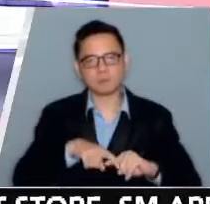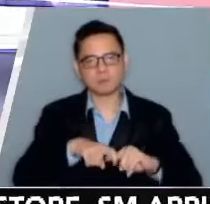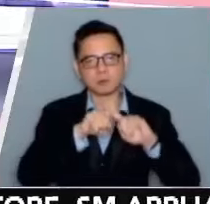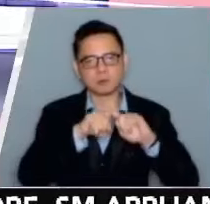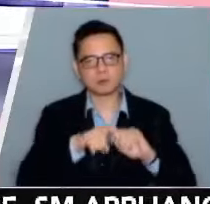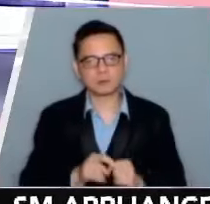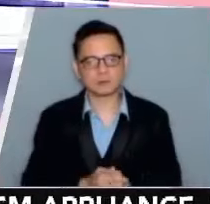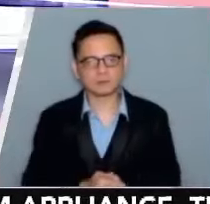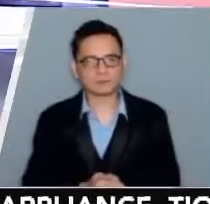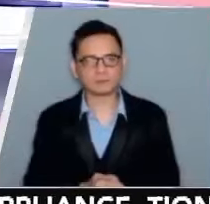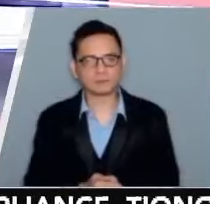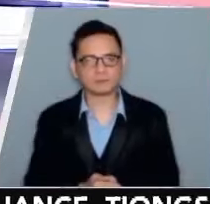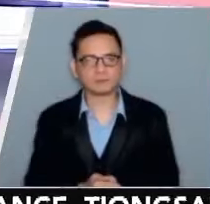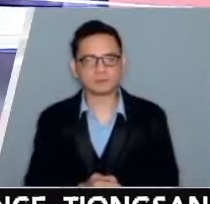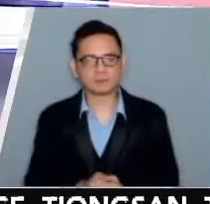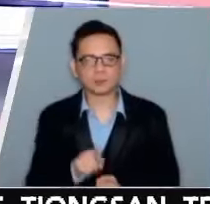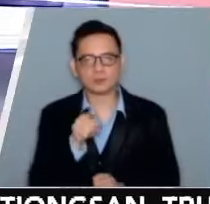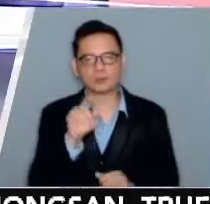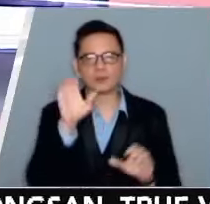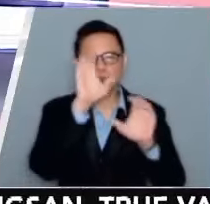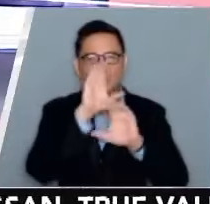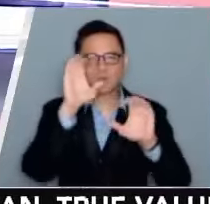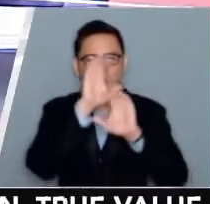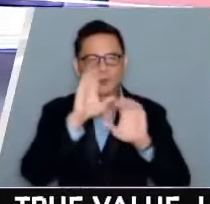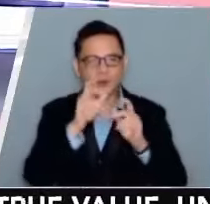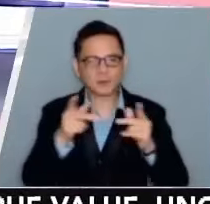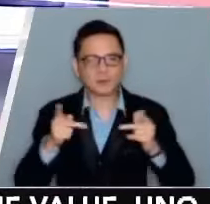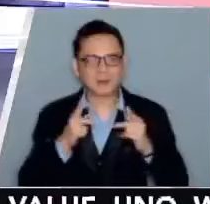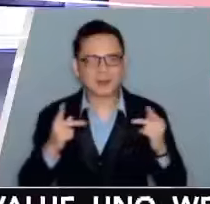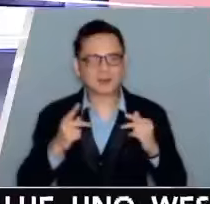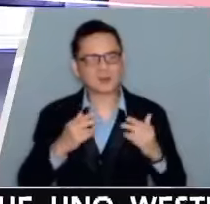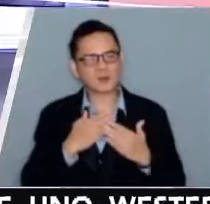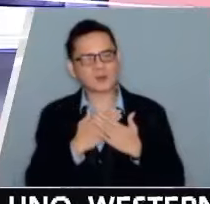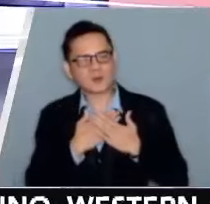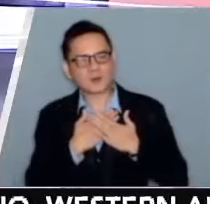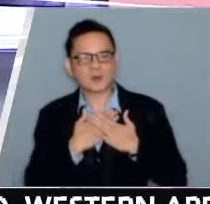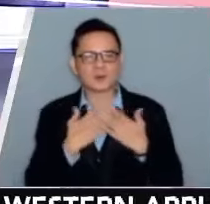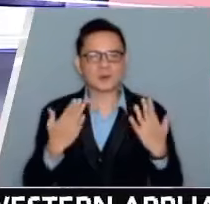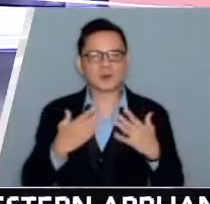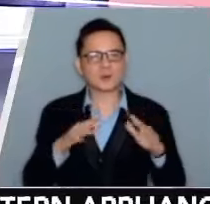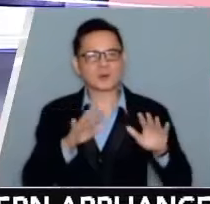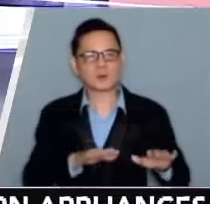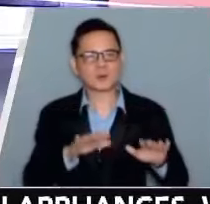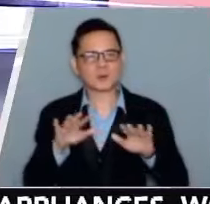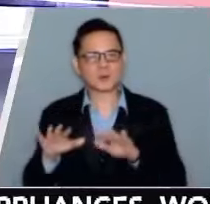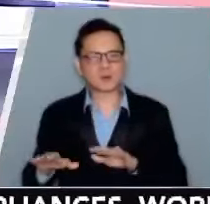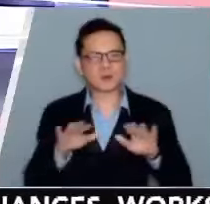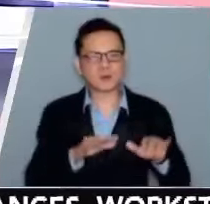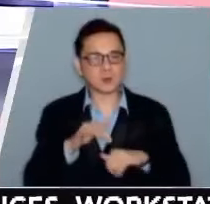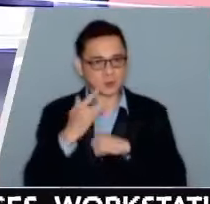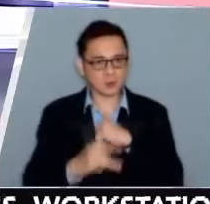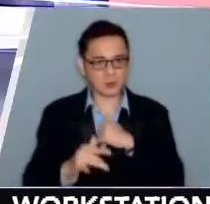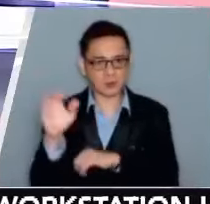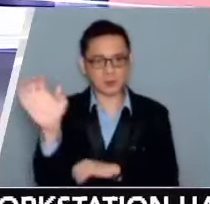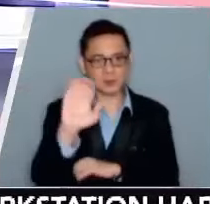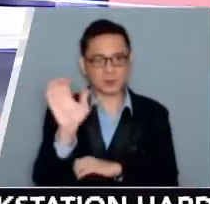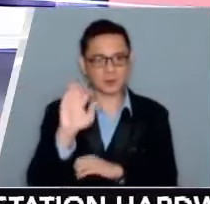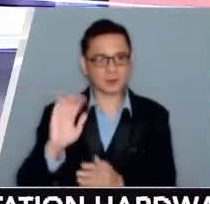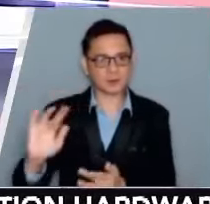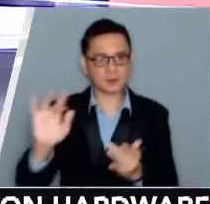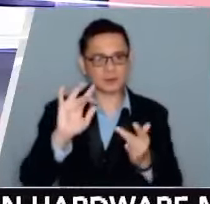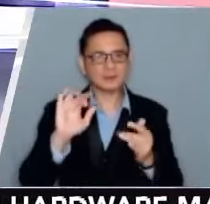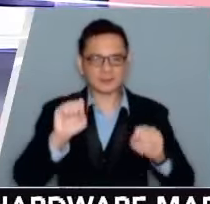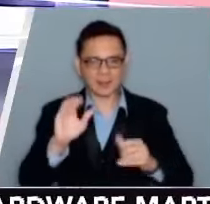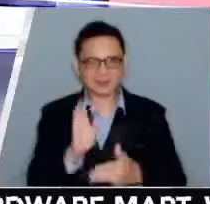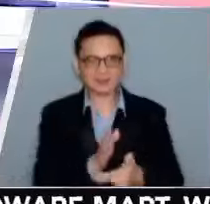Sa mga naghahanap ng lugar para mag-unwind this weekend o kaya early Christmas pasyal, eh, pwedeng puntahan sa Marikina. Pasyal na